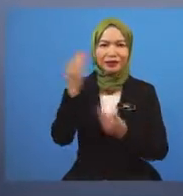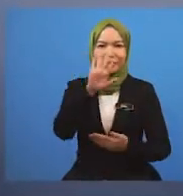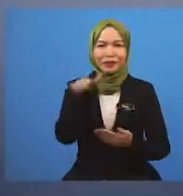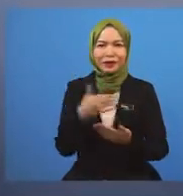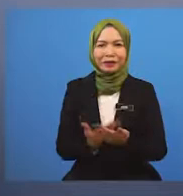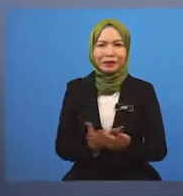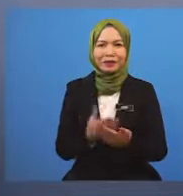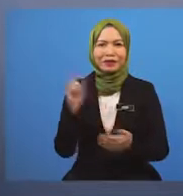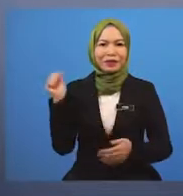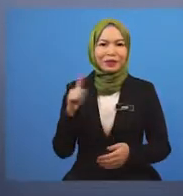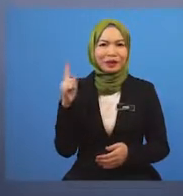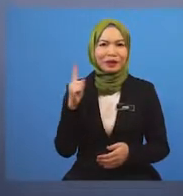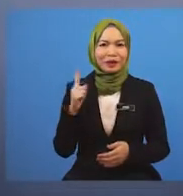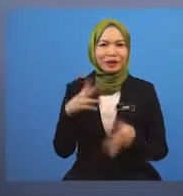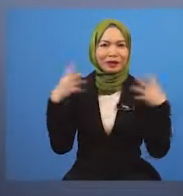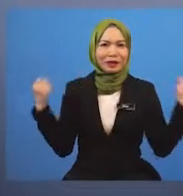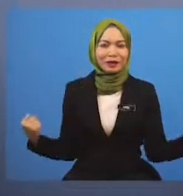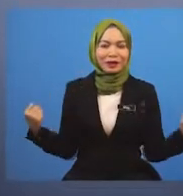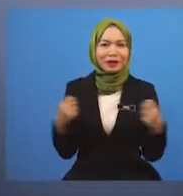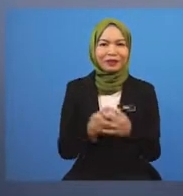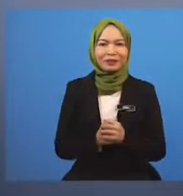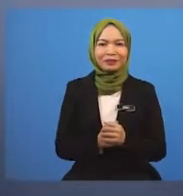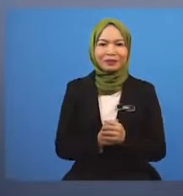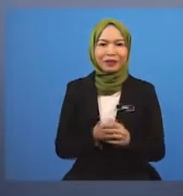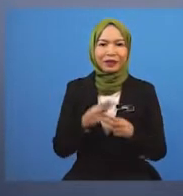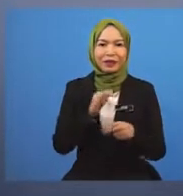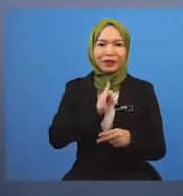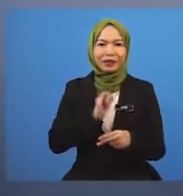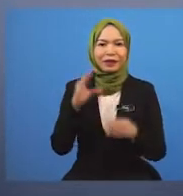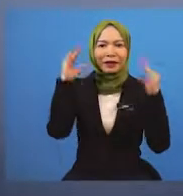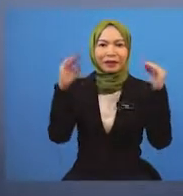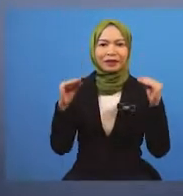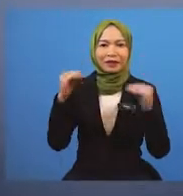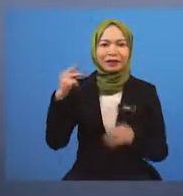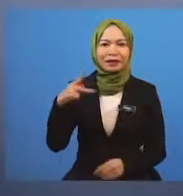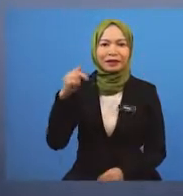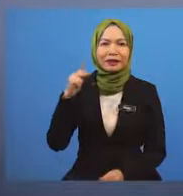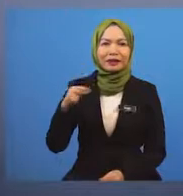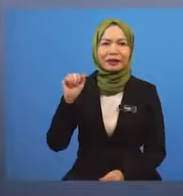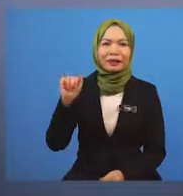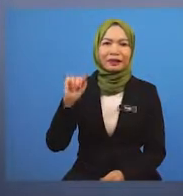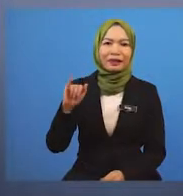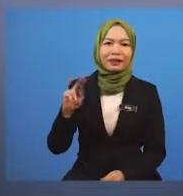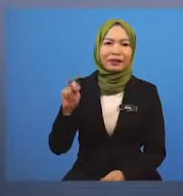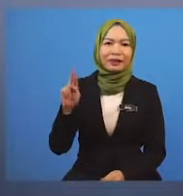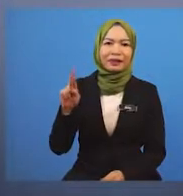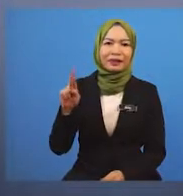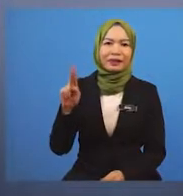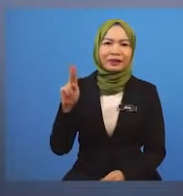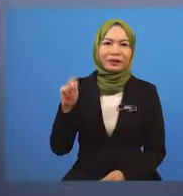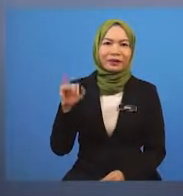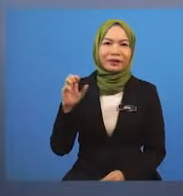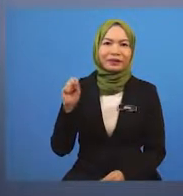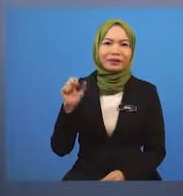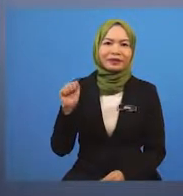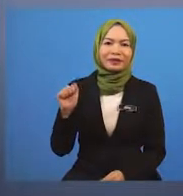murid-murid semua sentiasa sihat dan bersemangat. Nama cikgu, Cikgu Hairunisa binti Khalid. Cikgu mengajar di Maktab